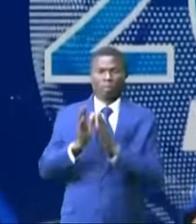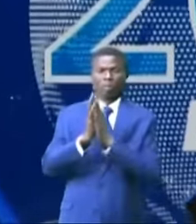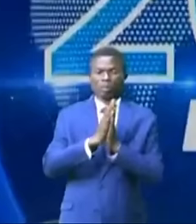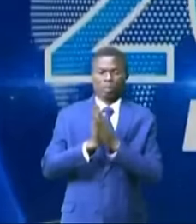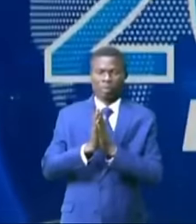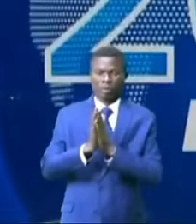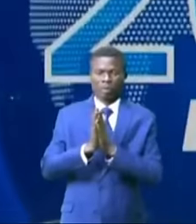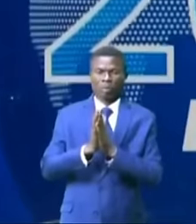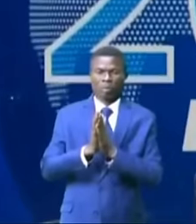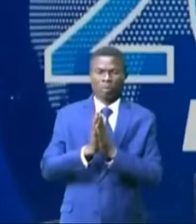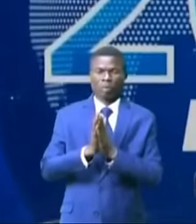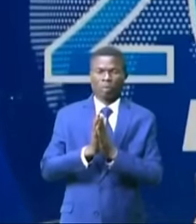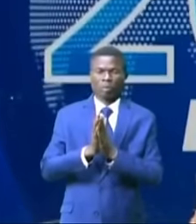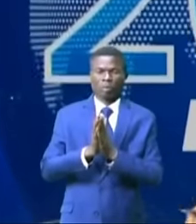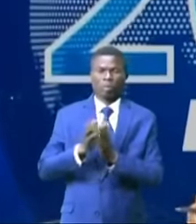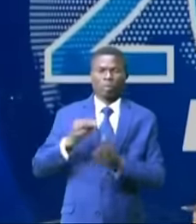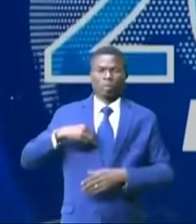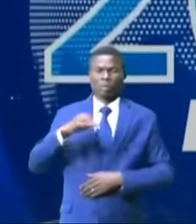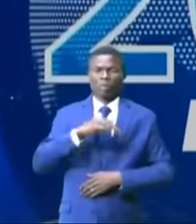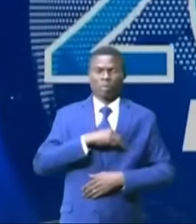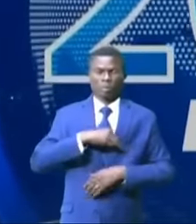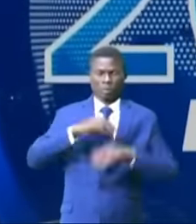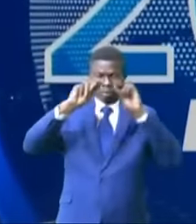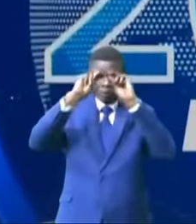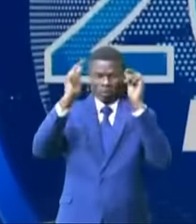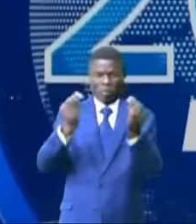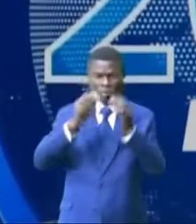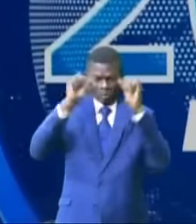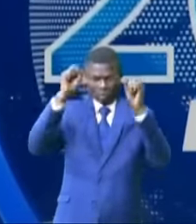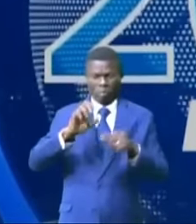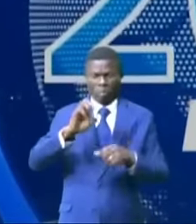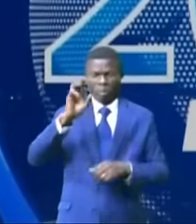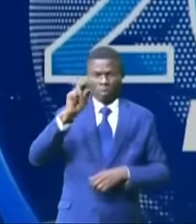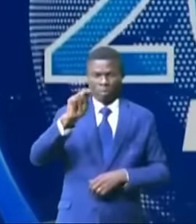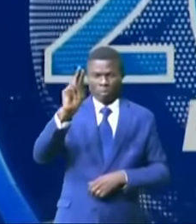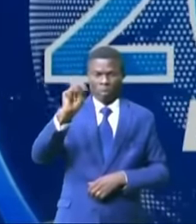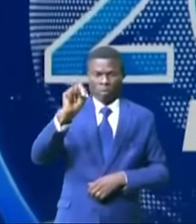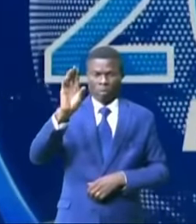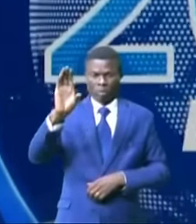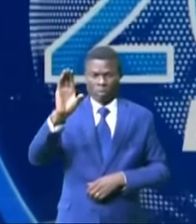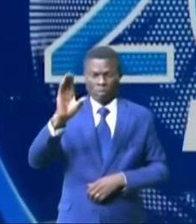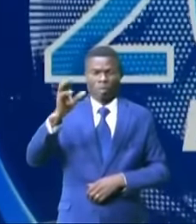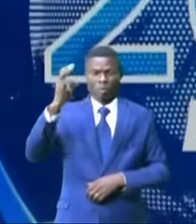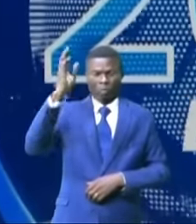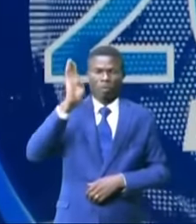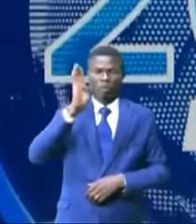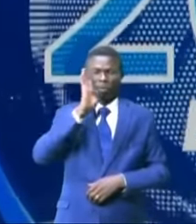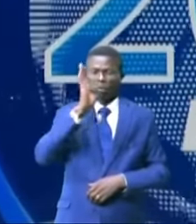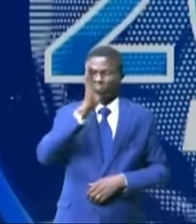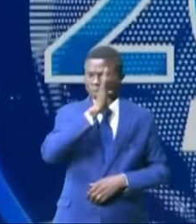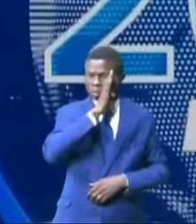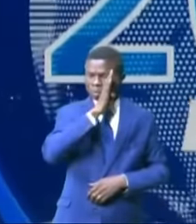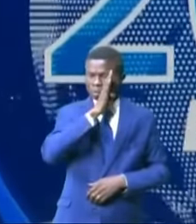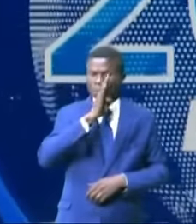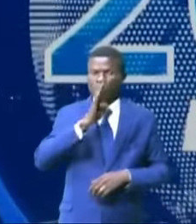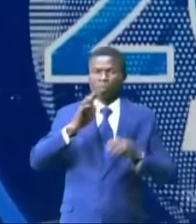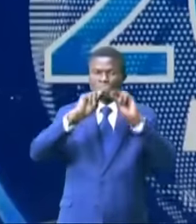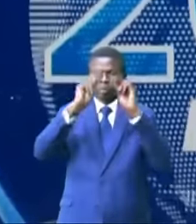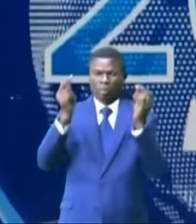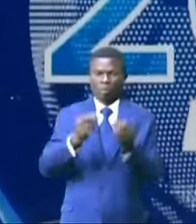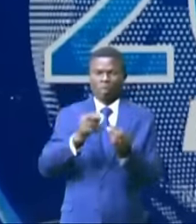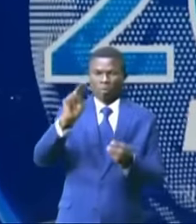Kamere Luakaningini, membre du Présidium de l'USN, l'honorable Modeste Bahati, membre du Présidium de